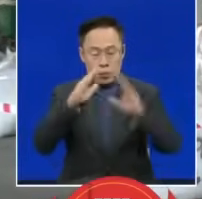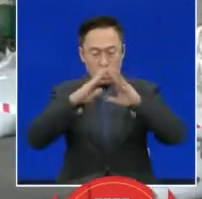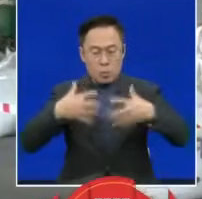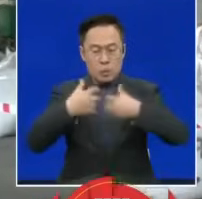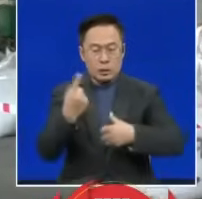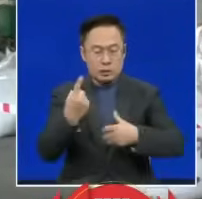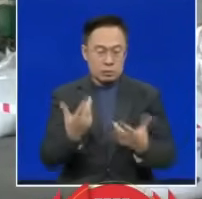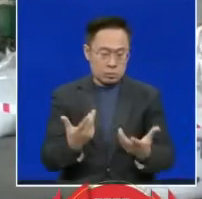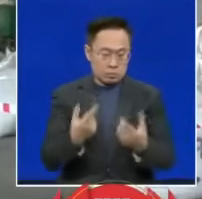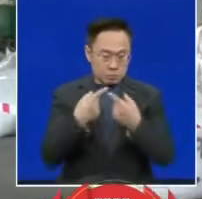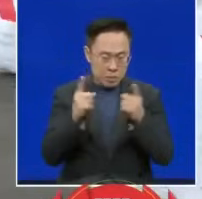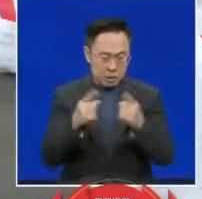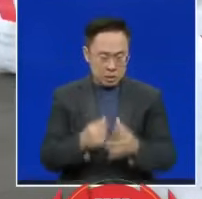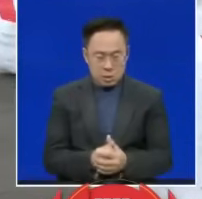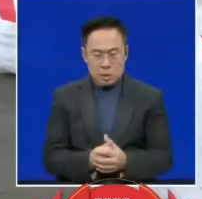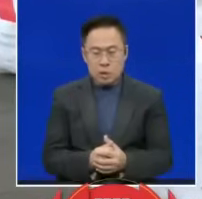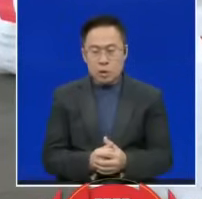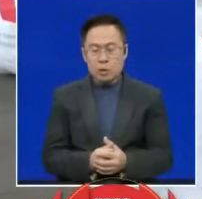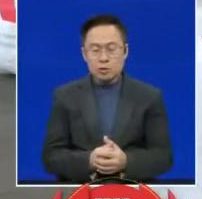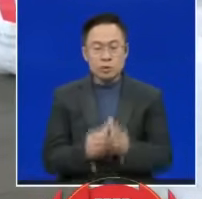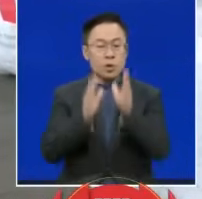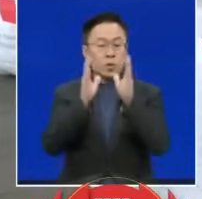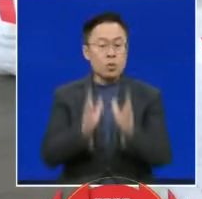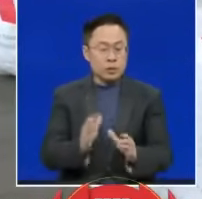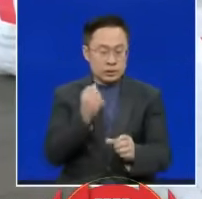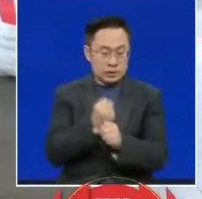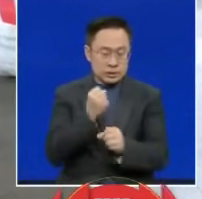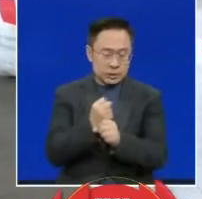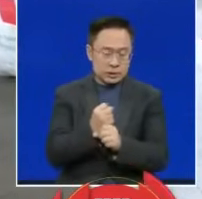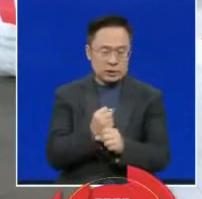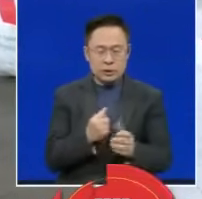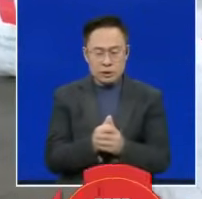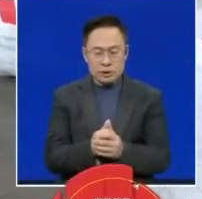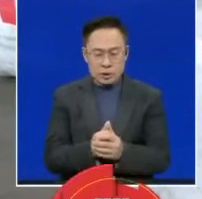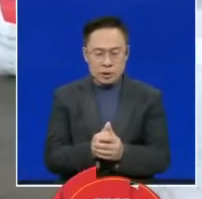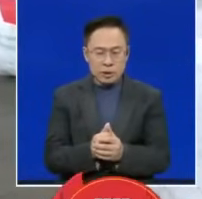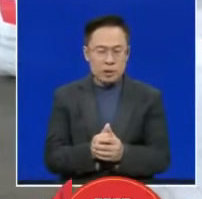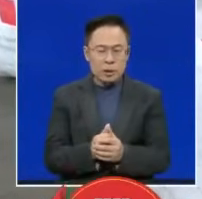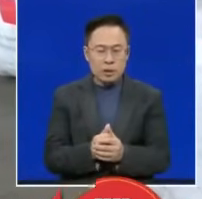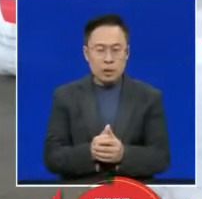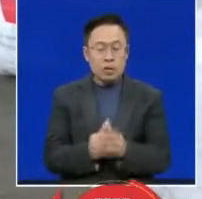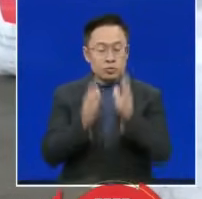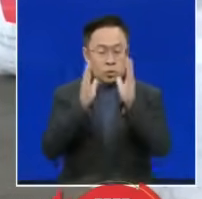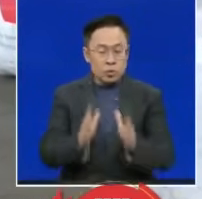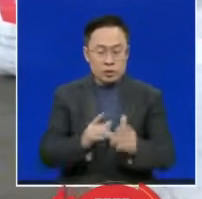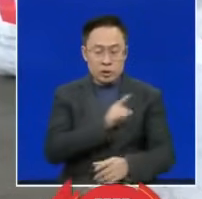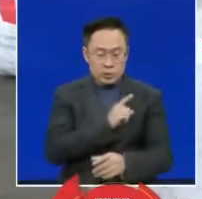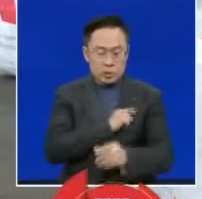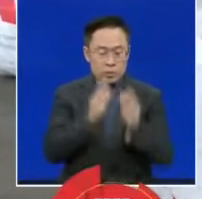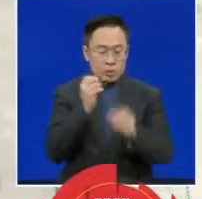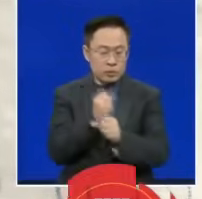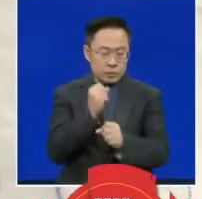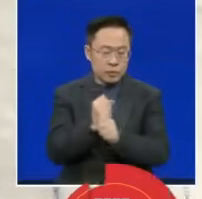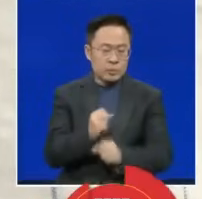งานนะส่วนการติดตามนายหน้าฮะนายกฤนะครับหลังจากไปตรวจโรงงานของคุณจางที่สมุทรสาครบอกว่ากฤก็เป็นพนักงานของ